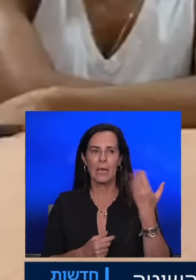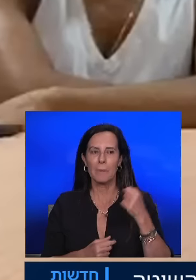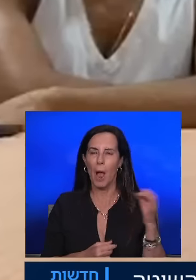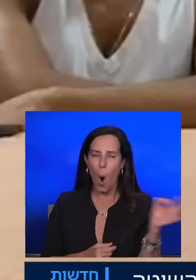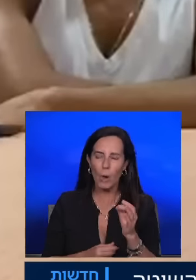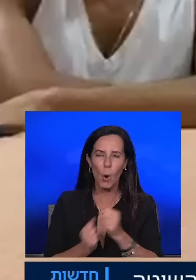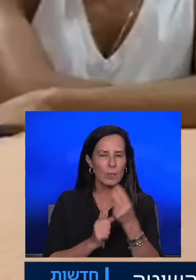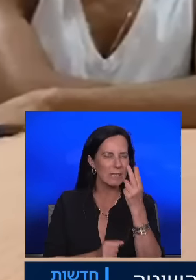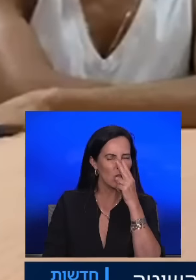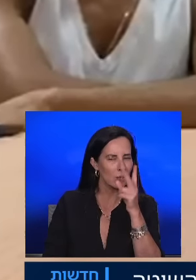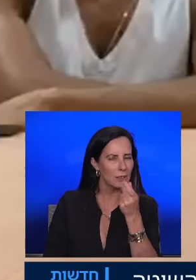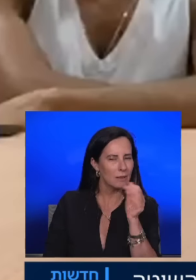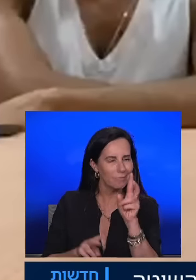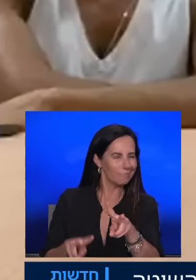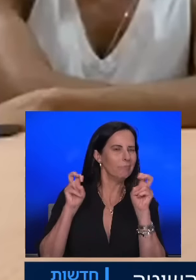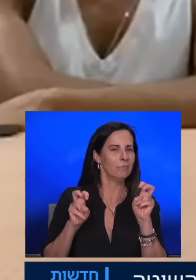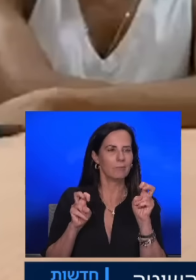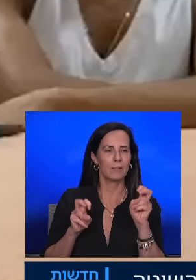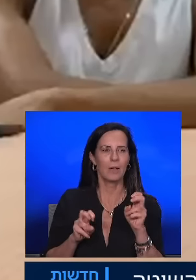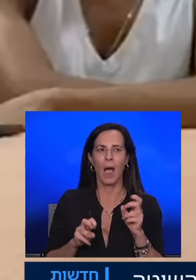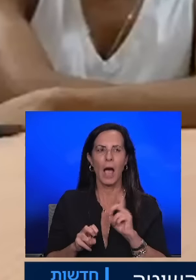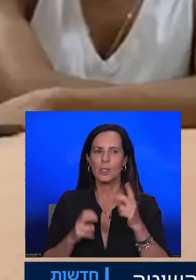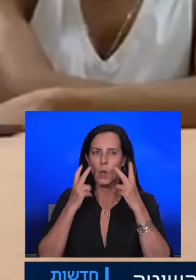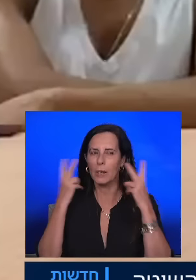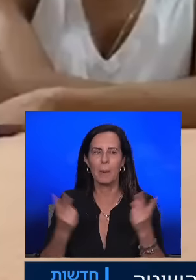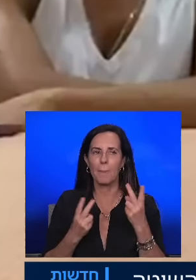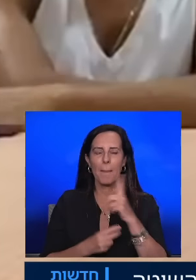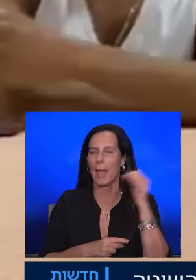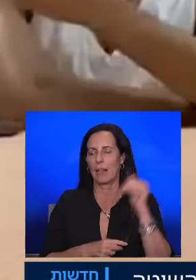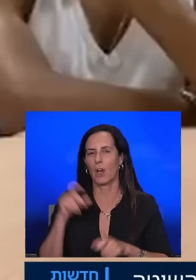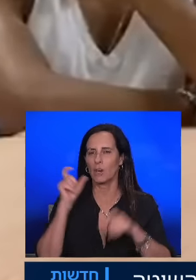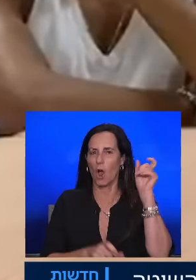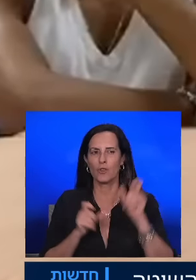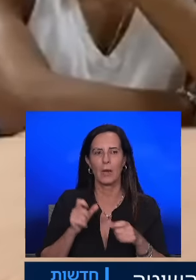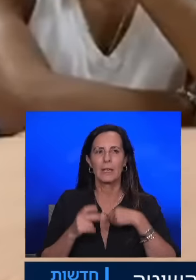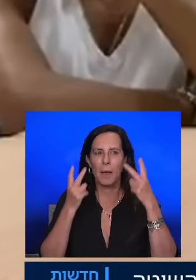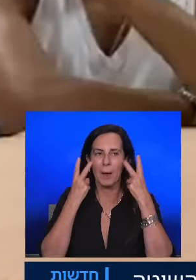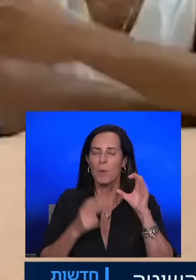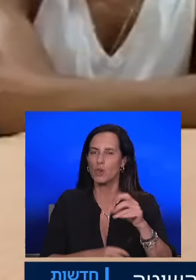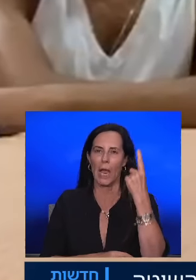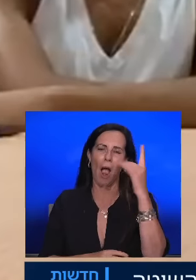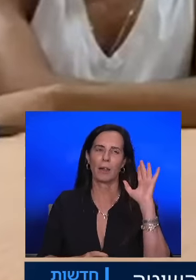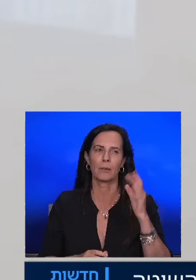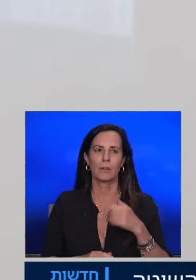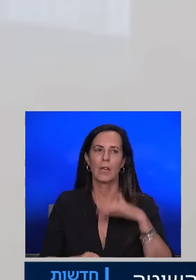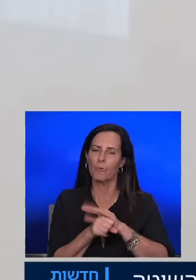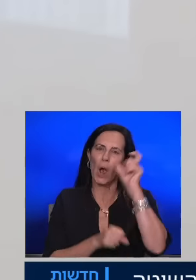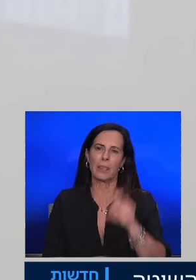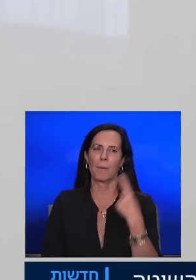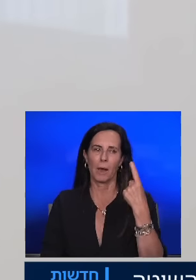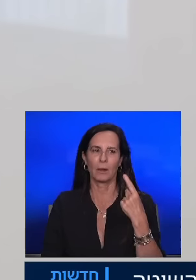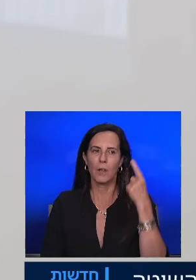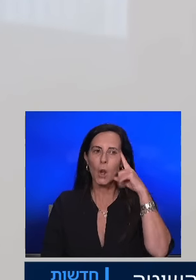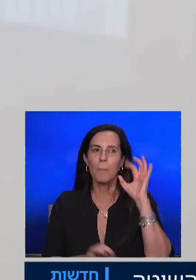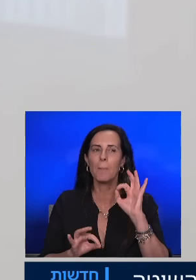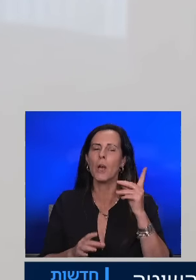עוקץ או סיכון לעוקץ, אז לא הייתי מחפש 100,000 איש, הייתי מחפש משקיע אחד כדי לדפוק רק בן אדם אחד. אתה לא יודע באמת